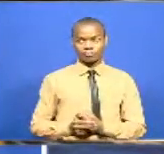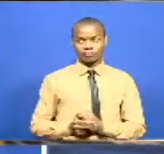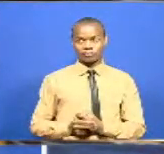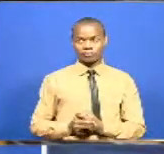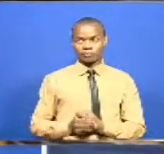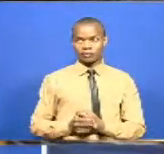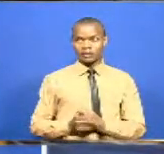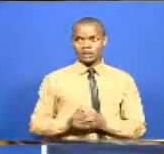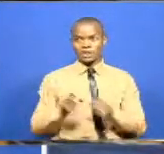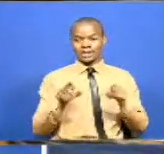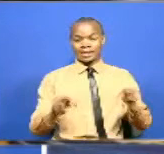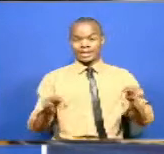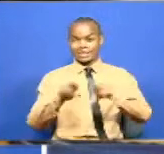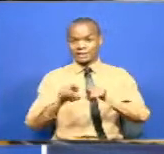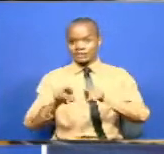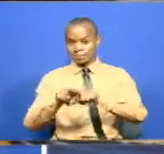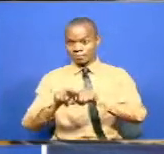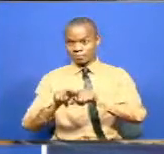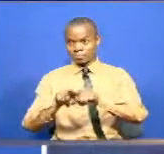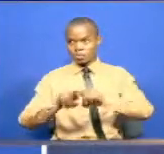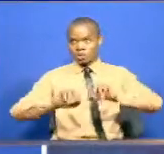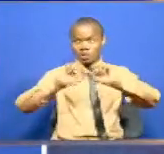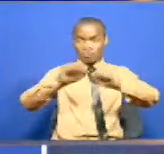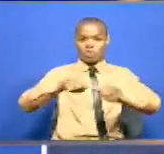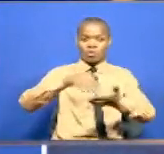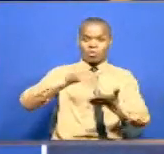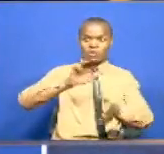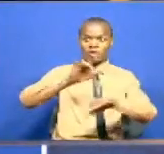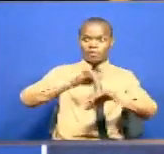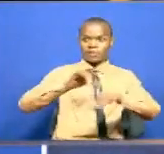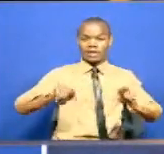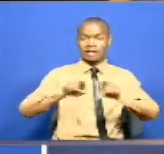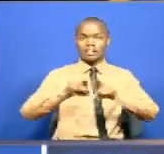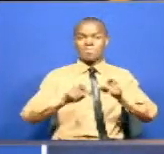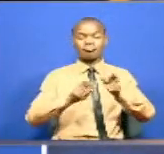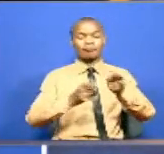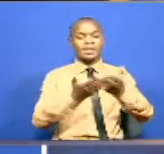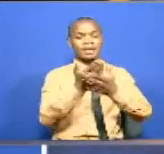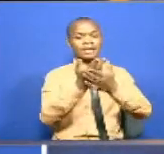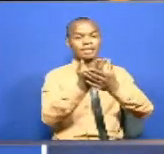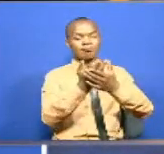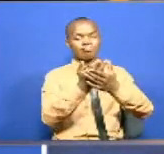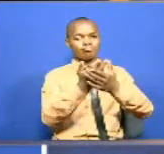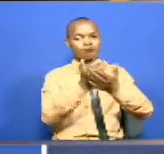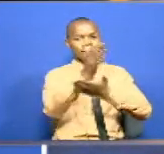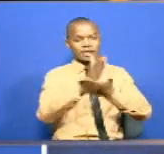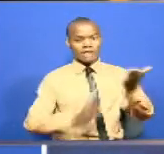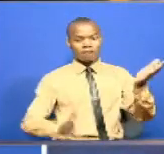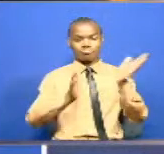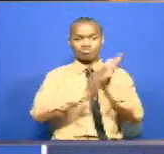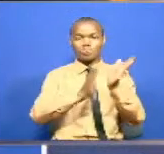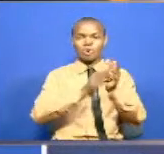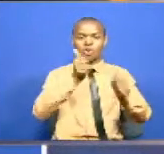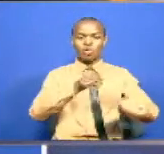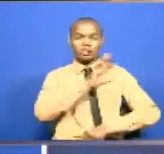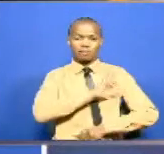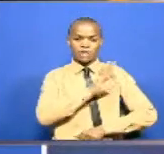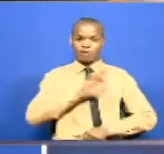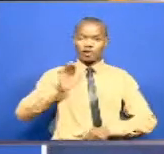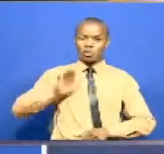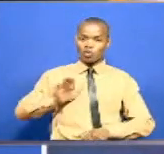really seen on the ground, they'll be more effective. Baadhi ya mapendekezo yanayotoa afueni kwa wanawake katika ripoti hiyo ni pamoja